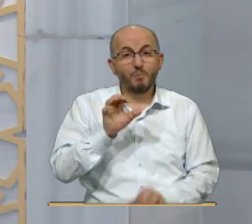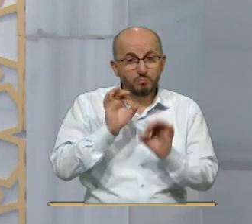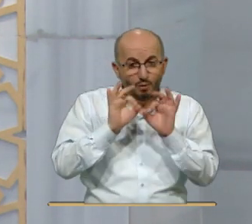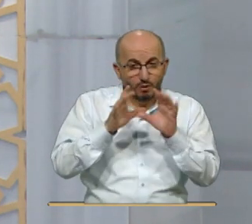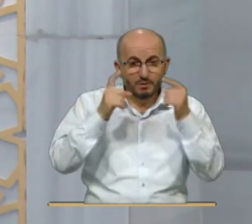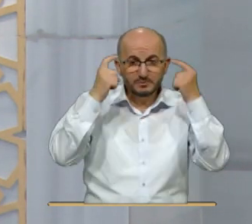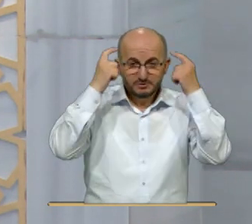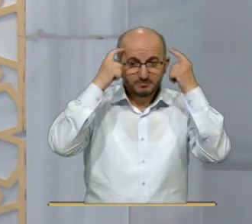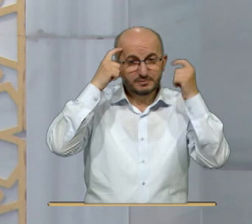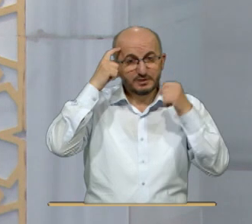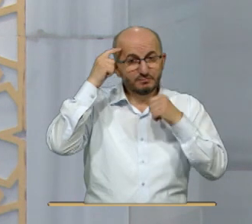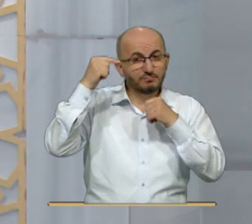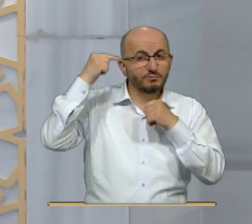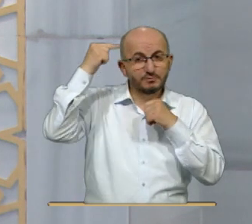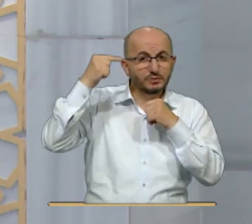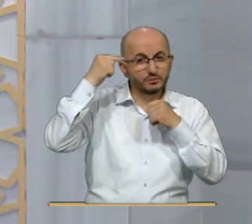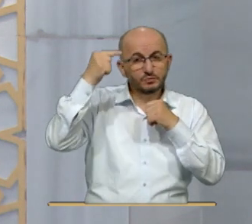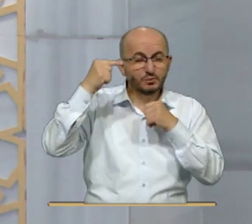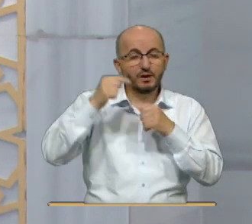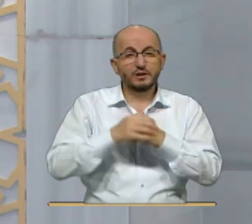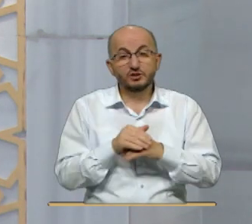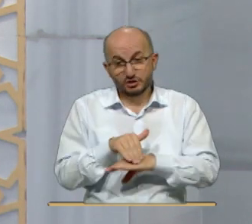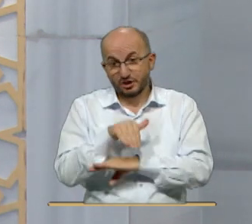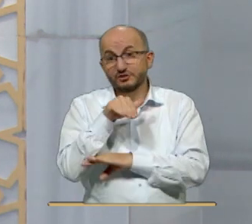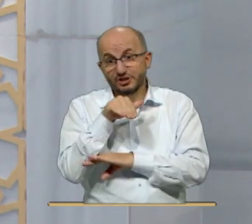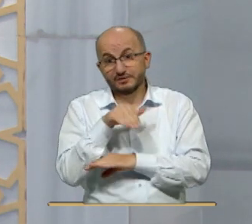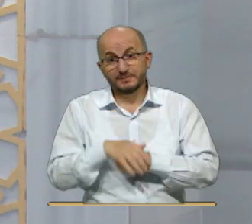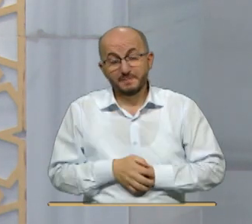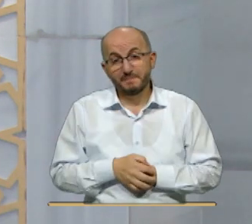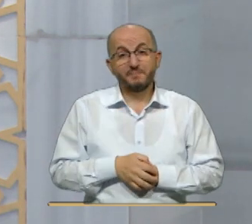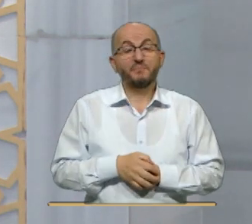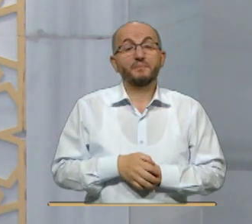bir bilinçle, böyle bir şuurla yaşarsan,